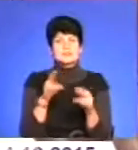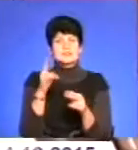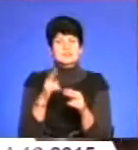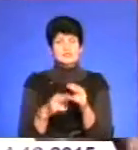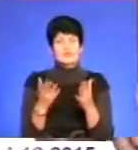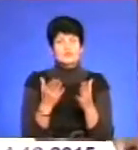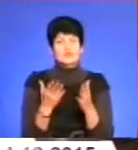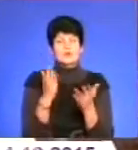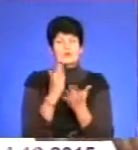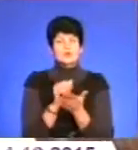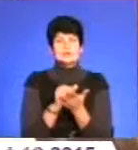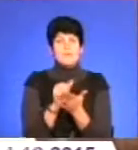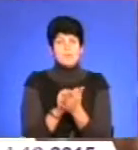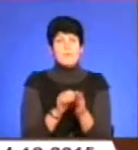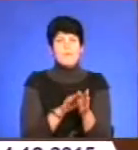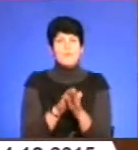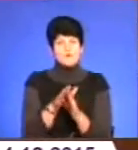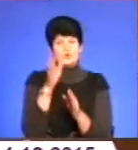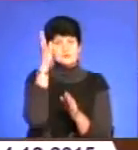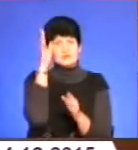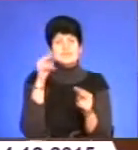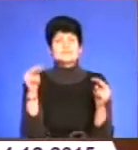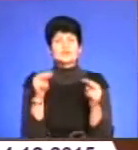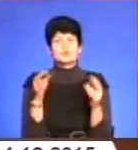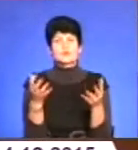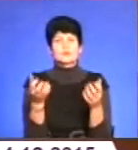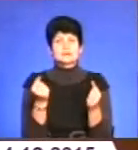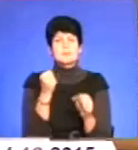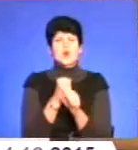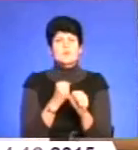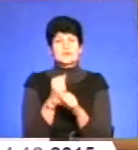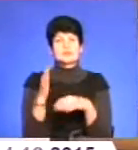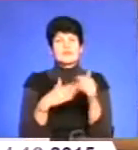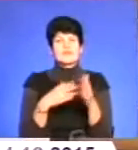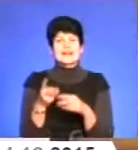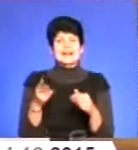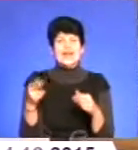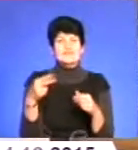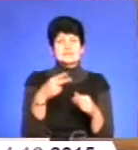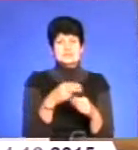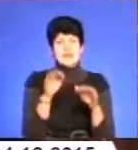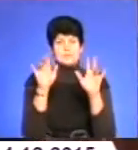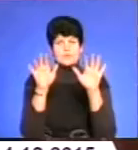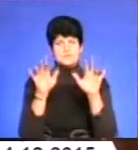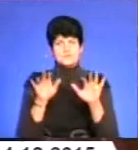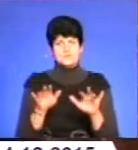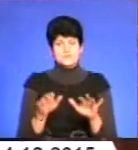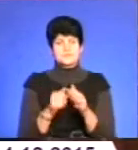диплом про повну середню освіту і свідоцтво про одержання робітничої професії кравця або оператора комп'ютерного